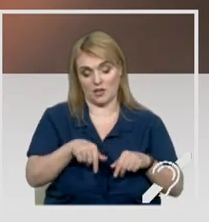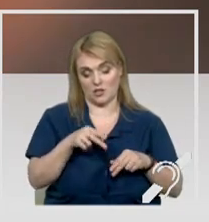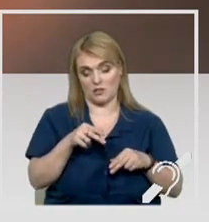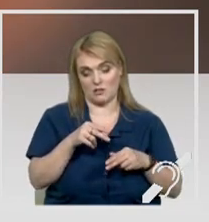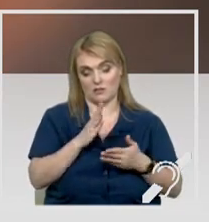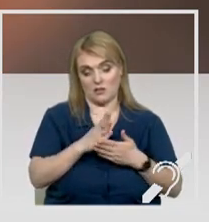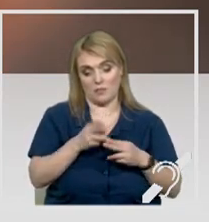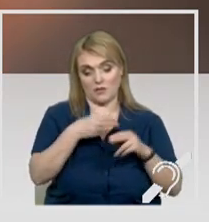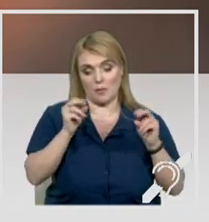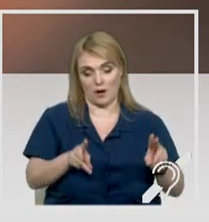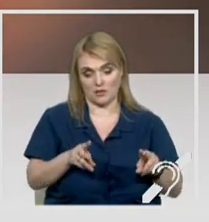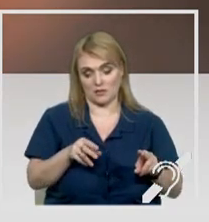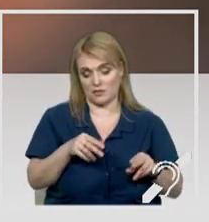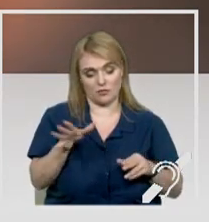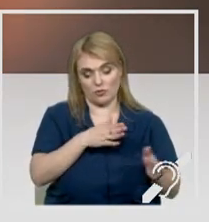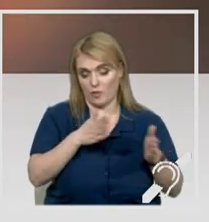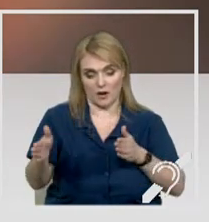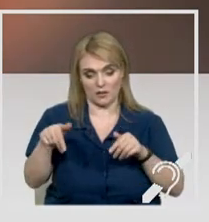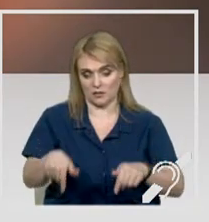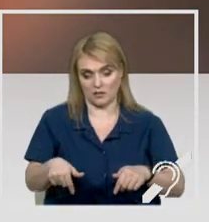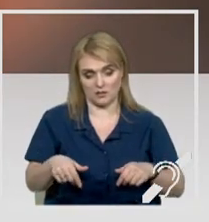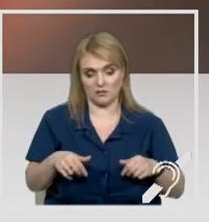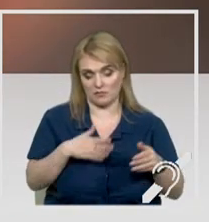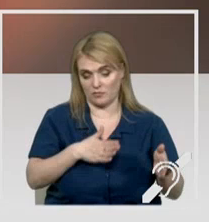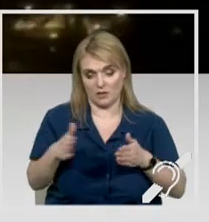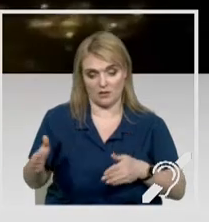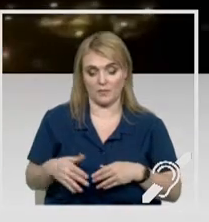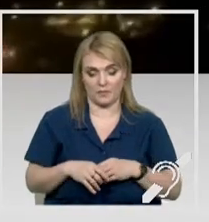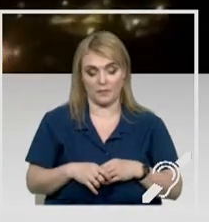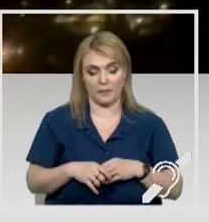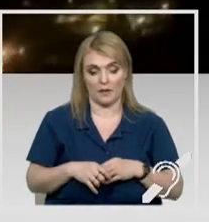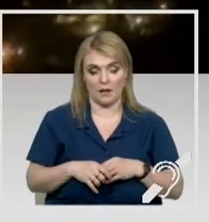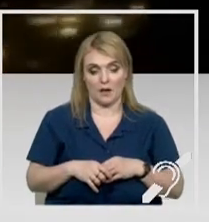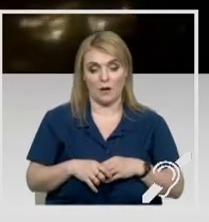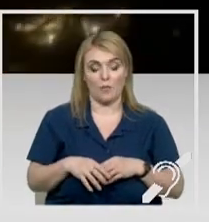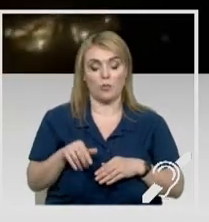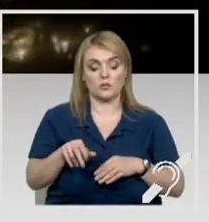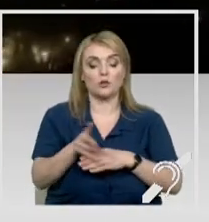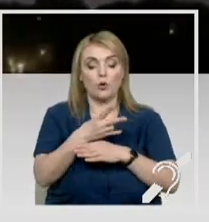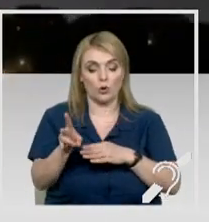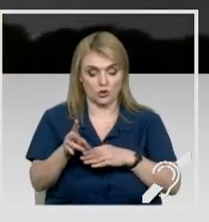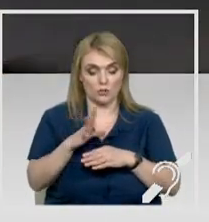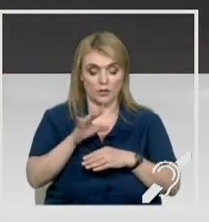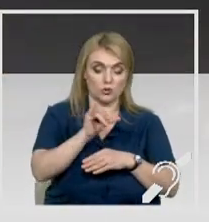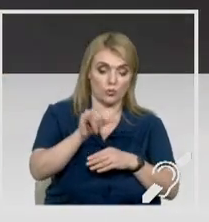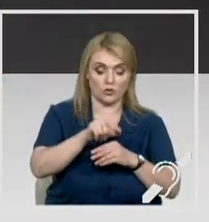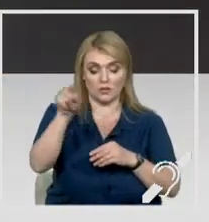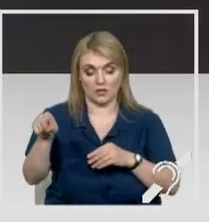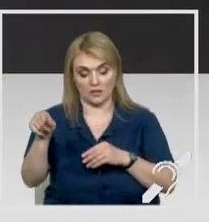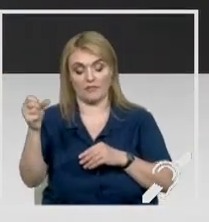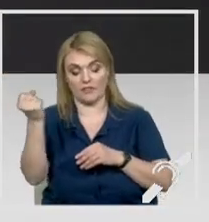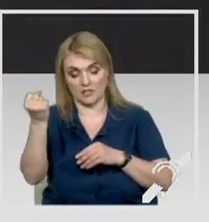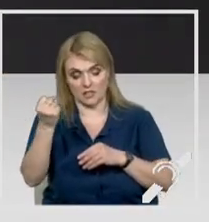noi ne și totul E în siguranță după Atacul violent lansat de iranieni în noaptea din